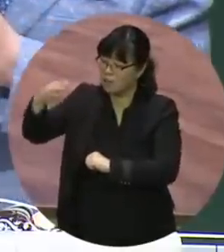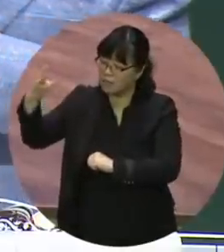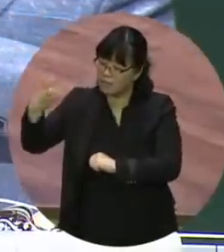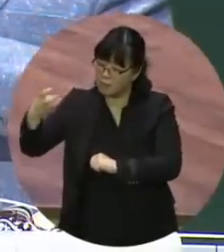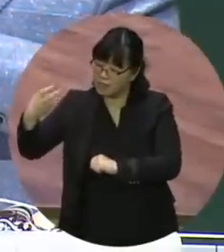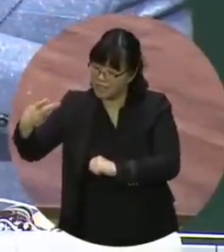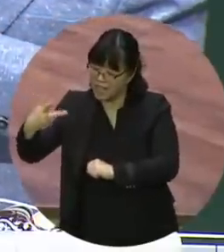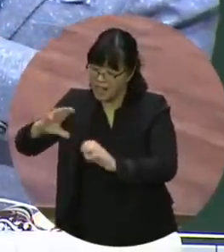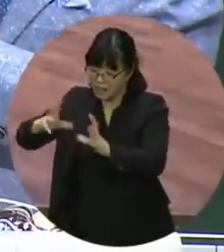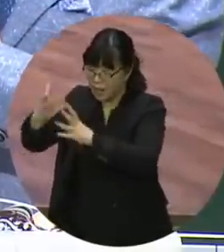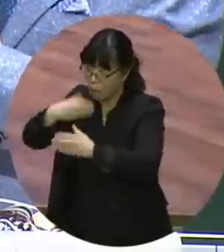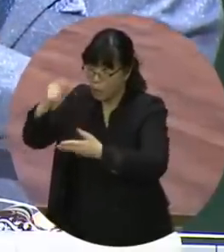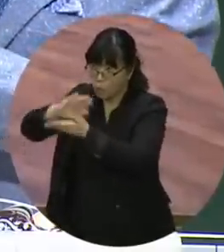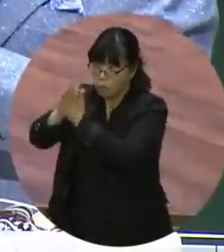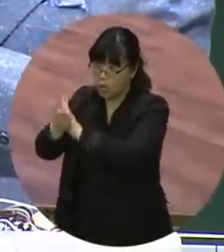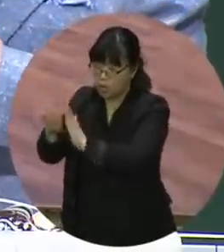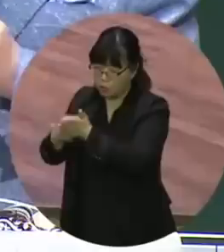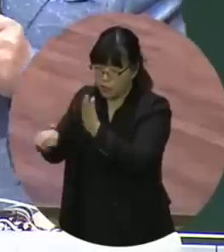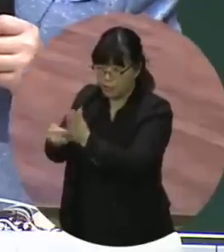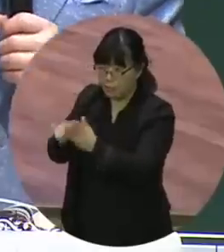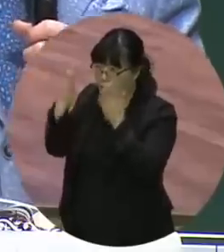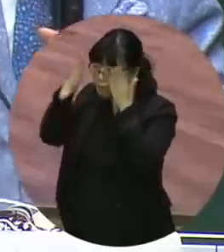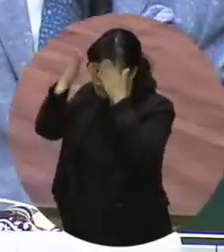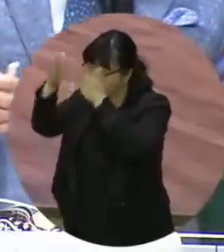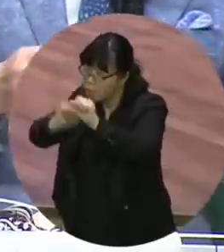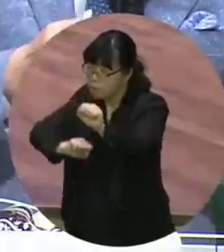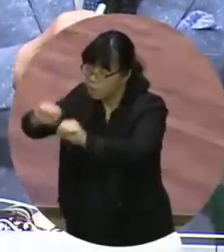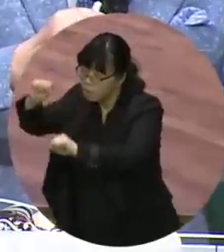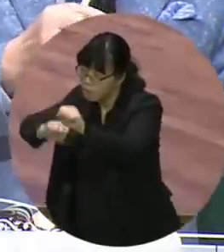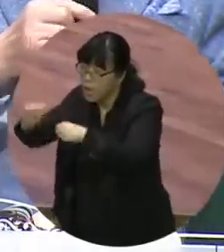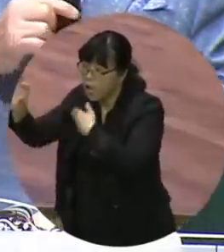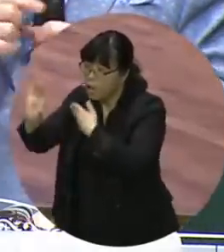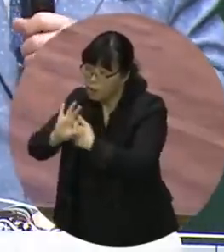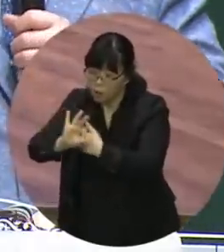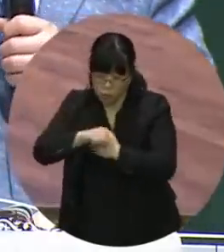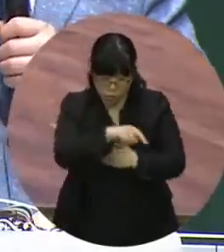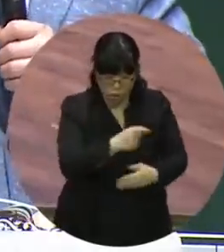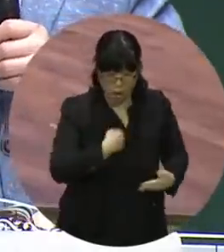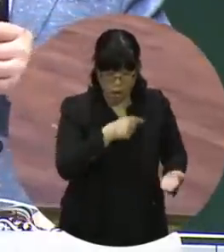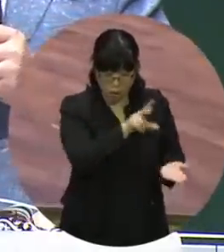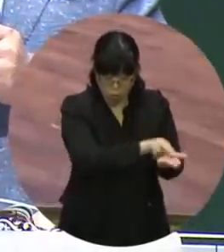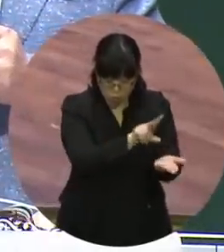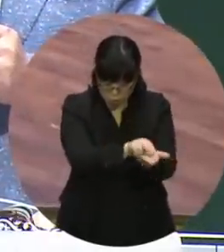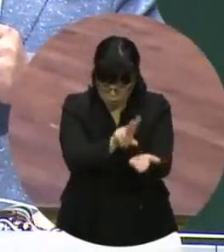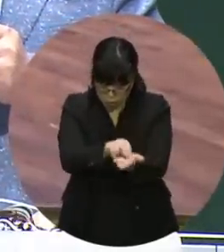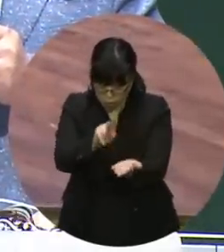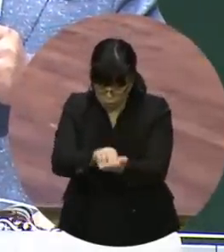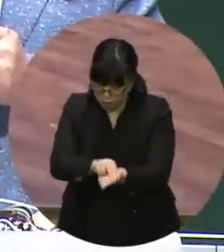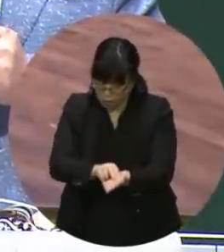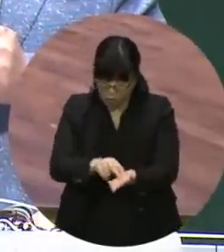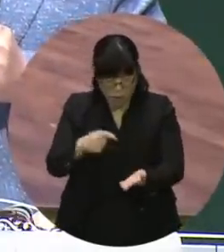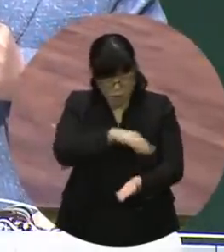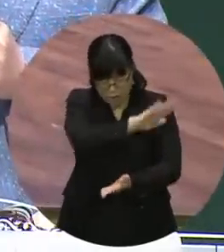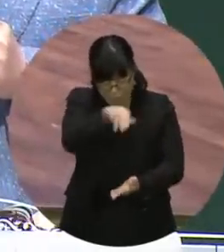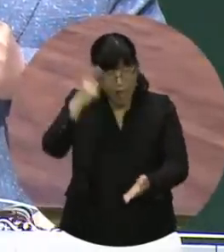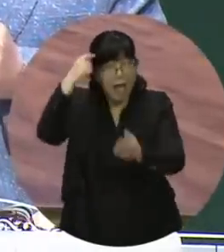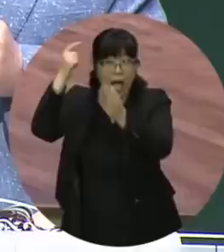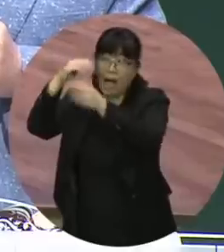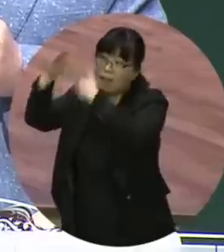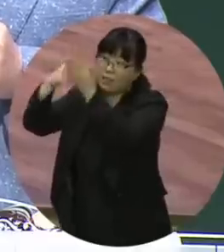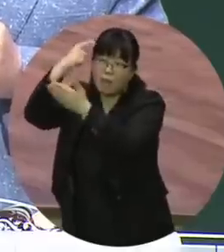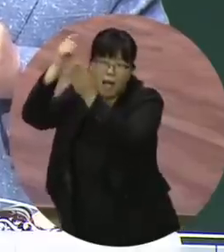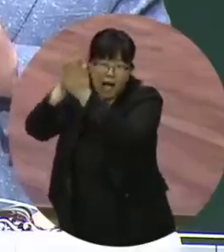여러분이 모든 기도 제목들이 싹 다 응답이 되어진다. 응답이 되어지고 제가 증인이잖아요. 증인.